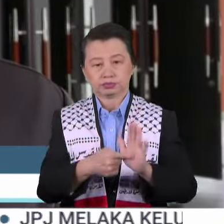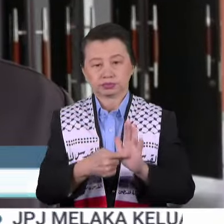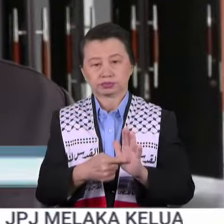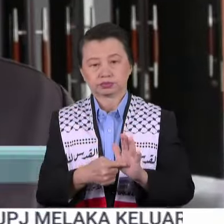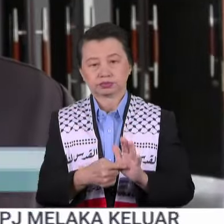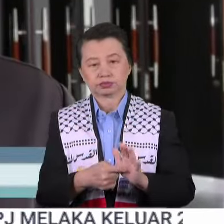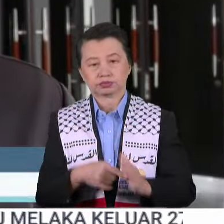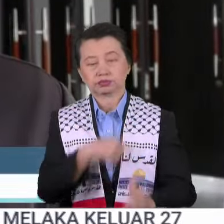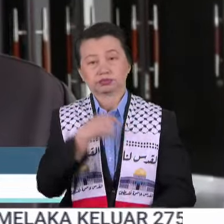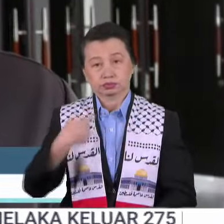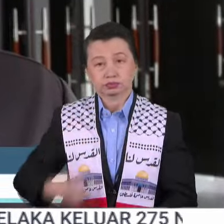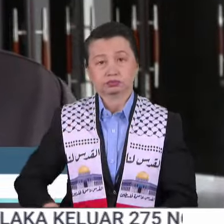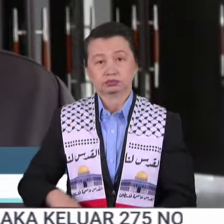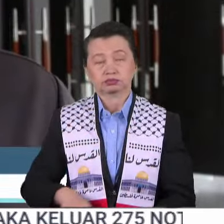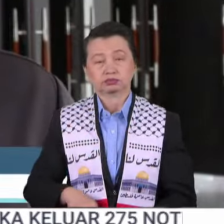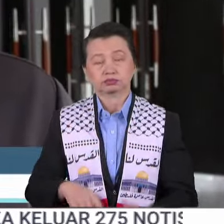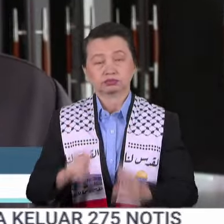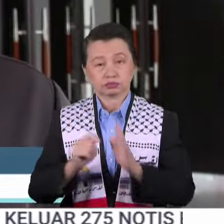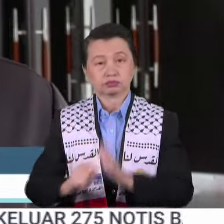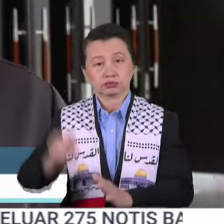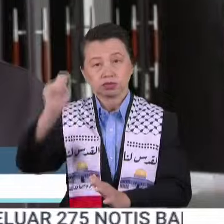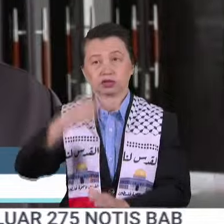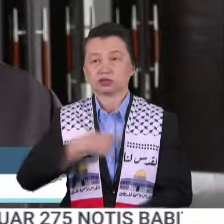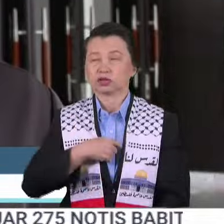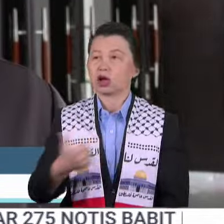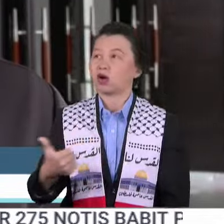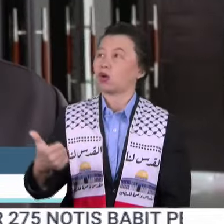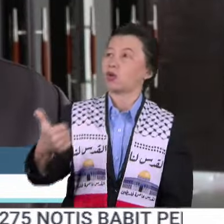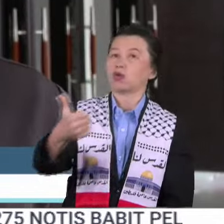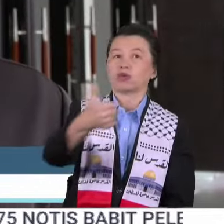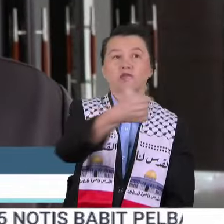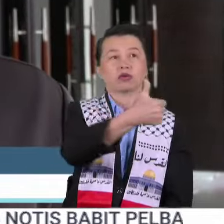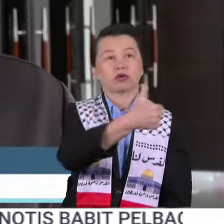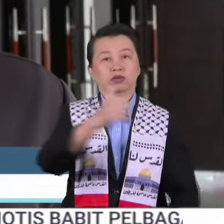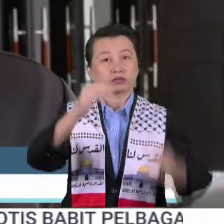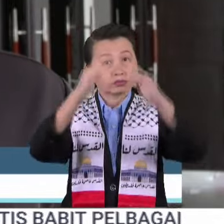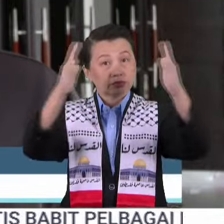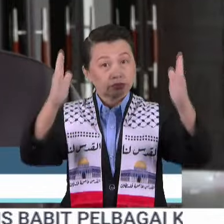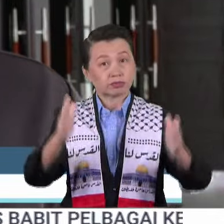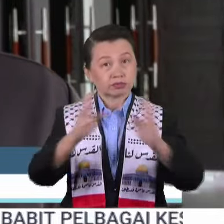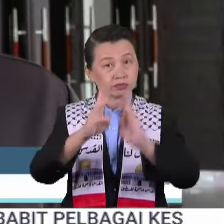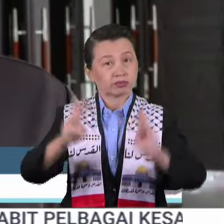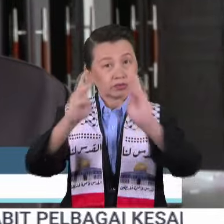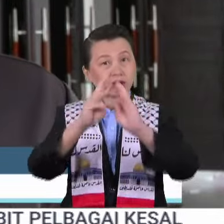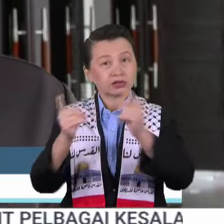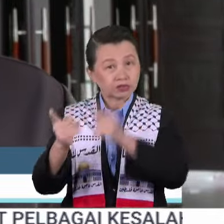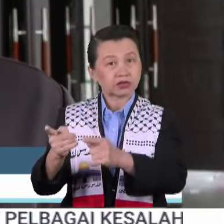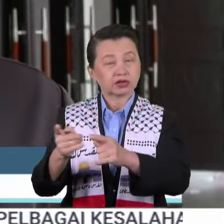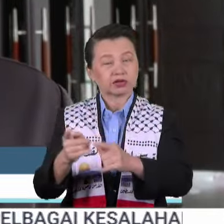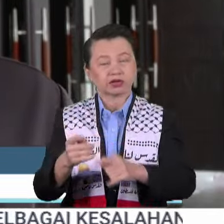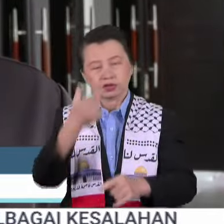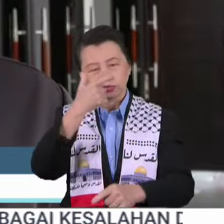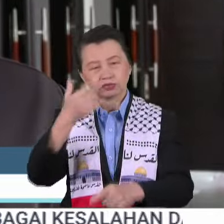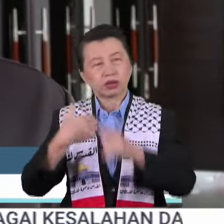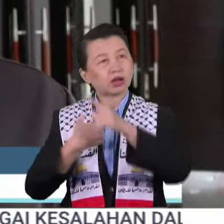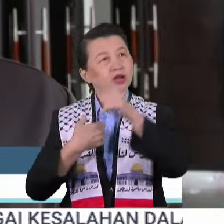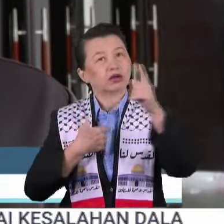estetik Cina yang amat tinggi dan saya amat kagum dengan kompleks ini kerana ia mempunyai